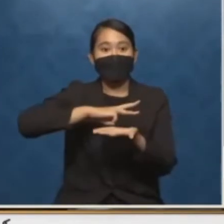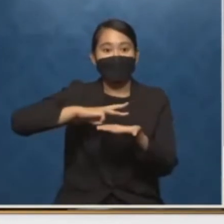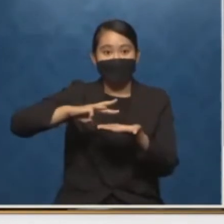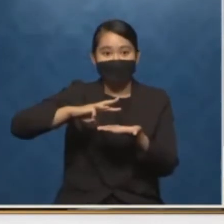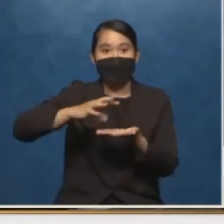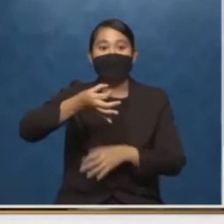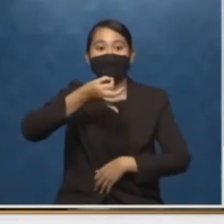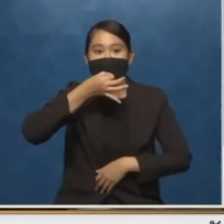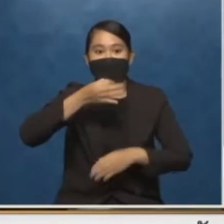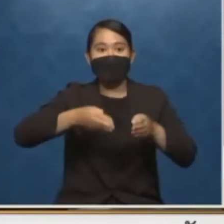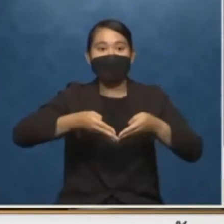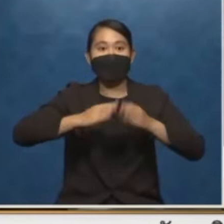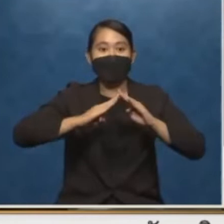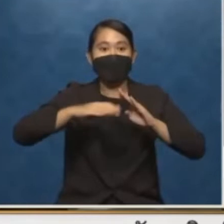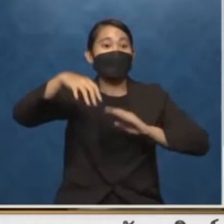วิไลเทคนิคประจำอำเภอเนี่ยเ